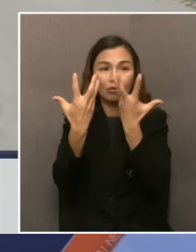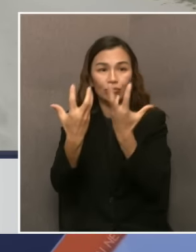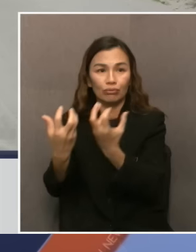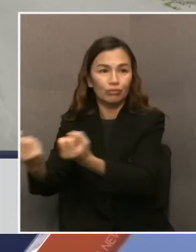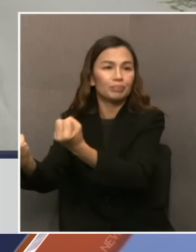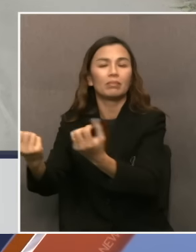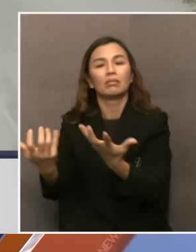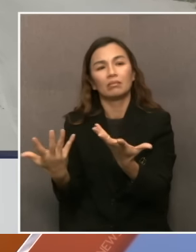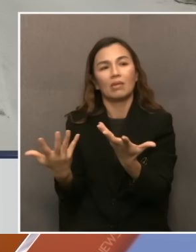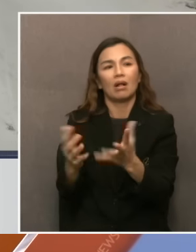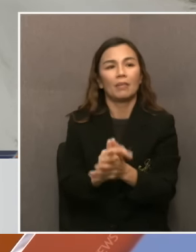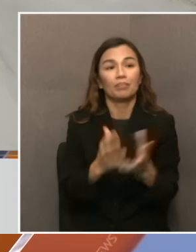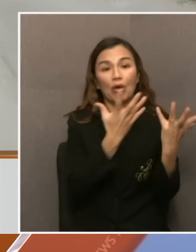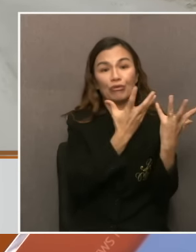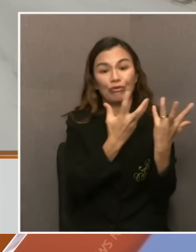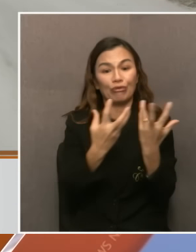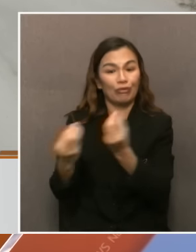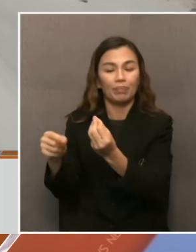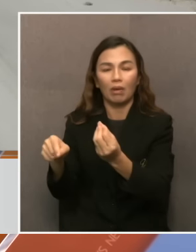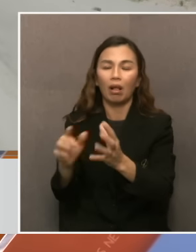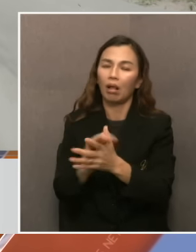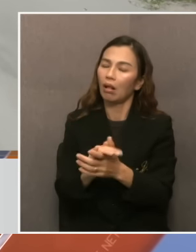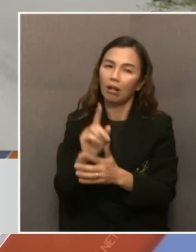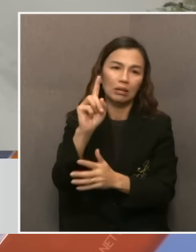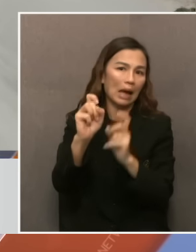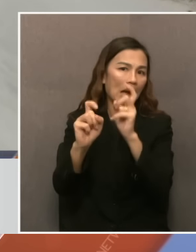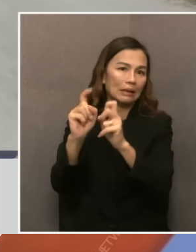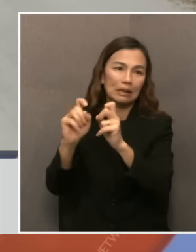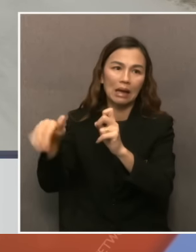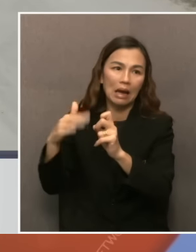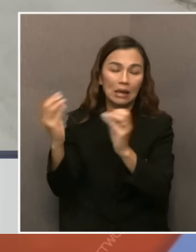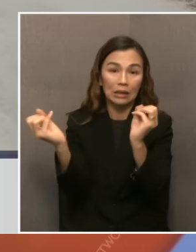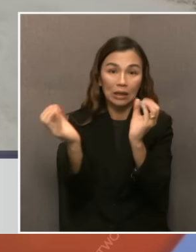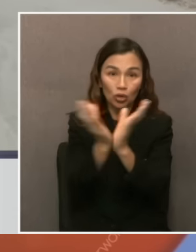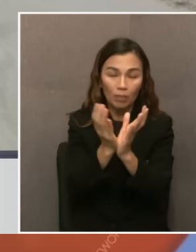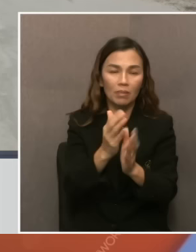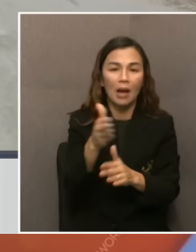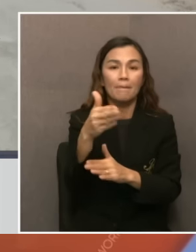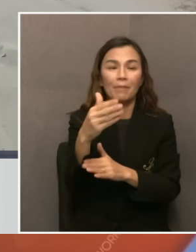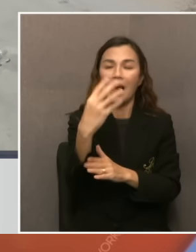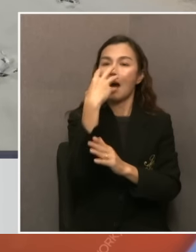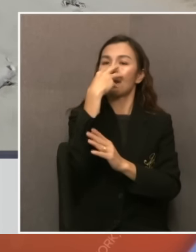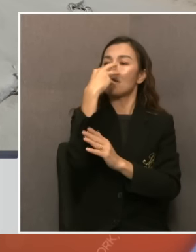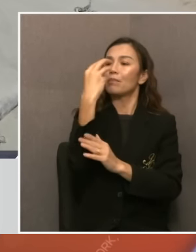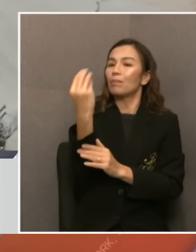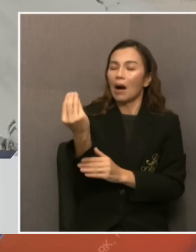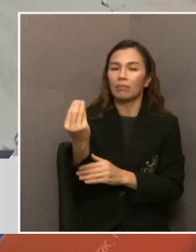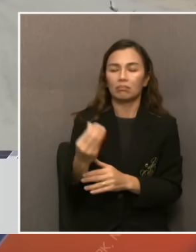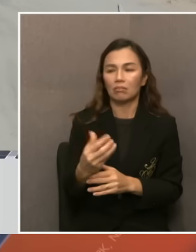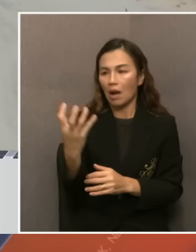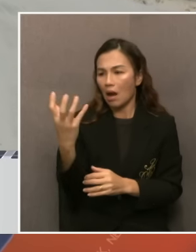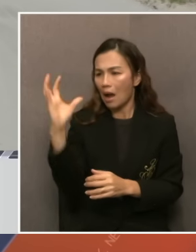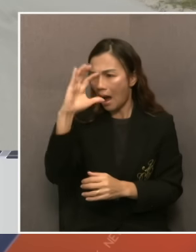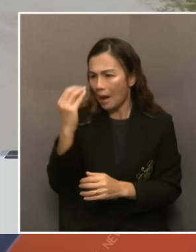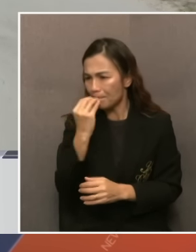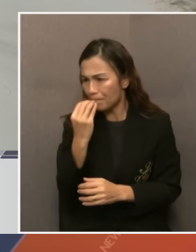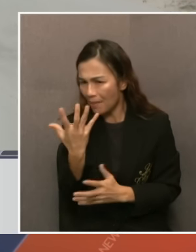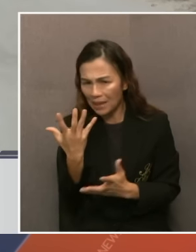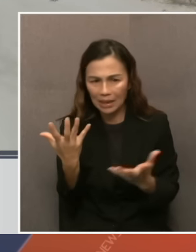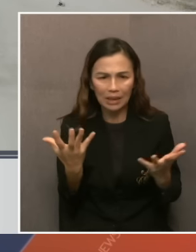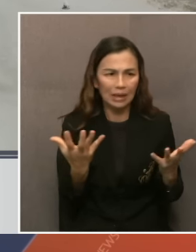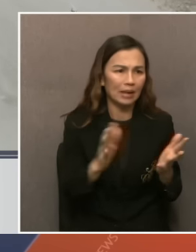ว่าได้นะครับมันก็ส่งผลกระทบต่อถึงพยูนนะฮะทำให้พยูนกระจัดกระจายแล้วก็เกิดการตายอย่างต่อเนื่องจน